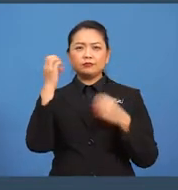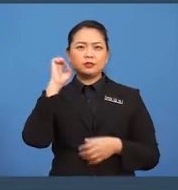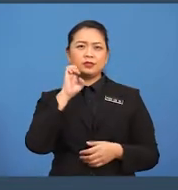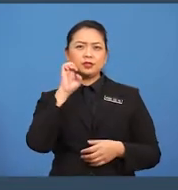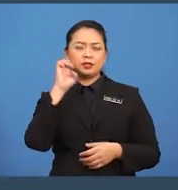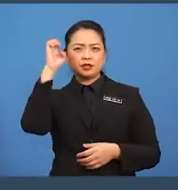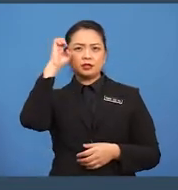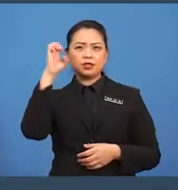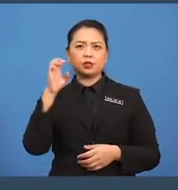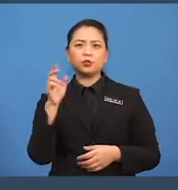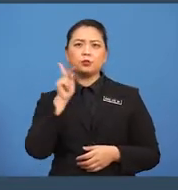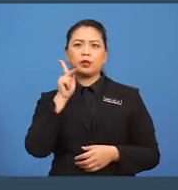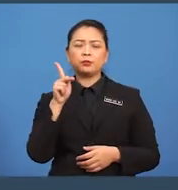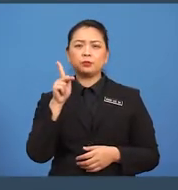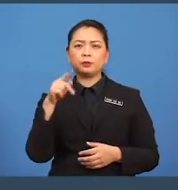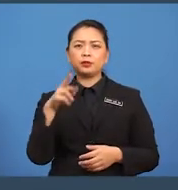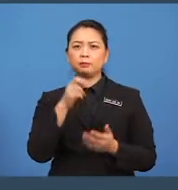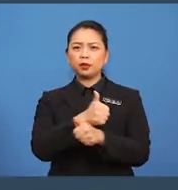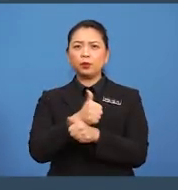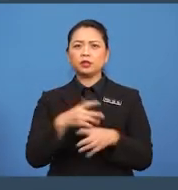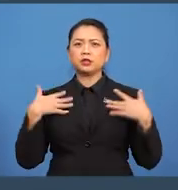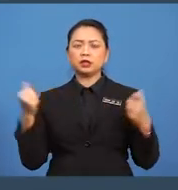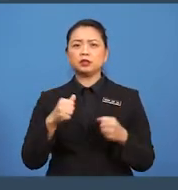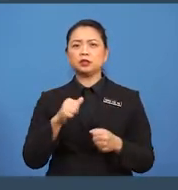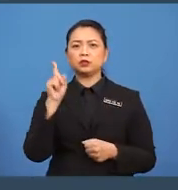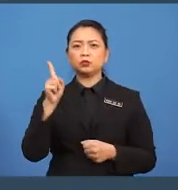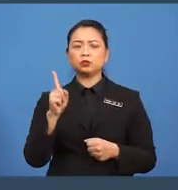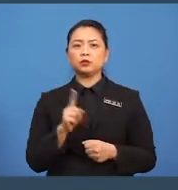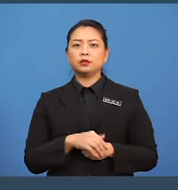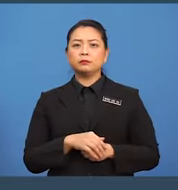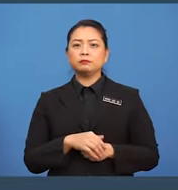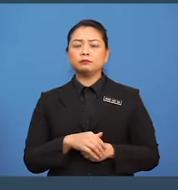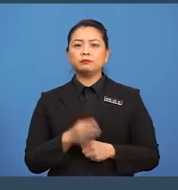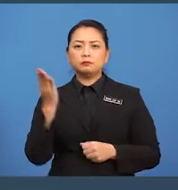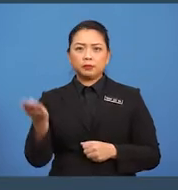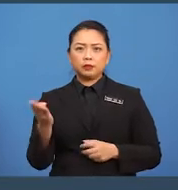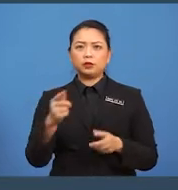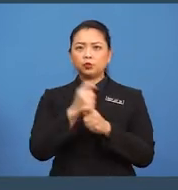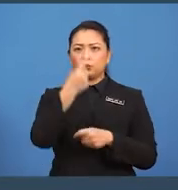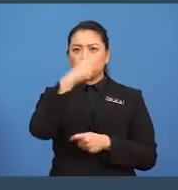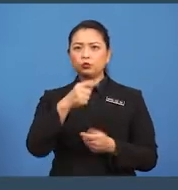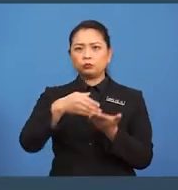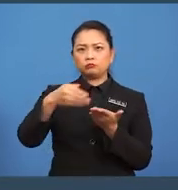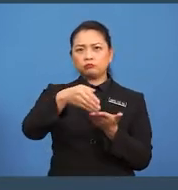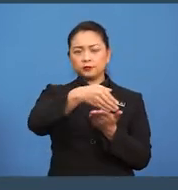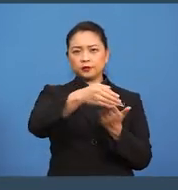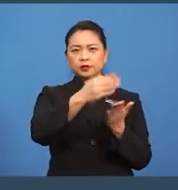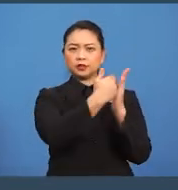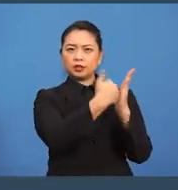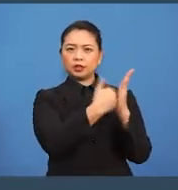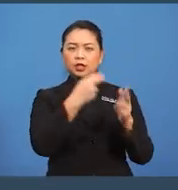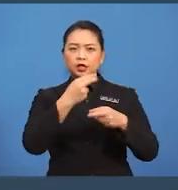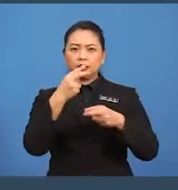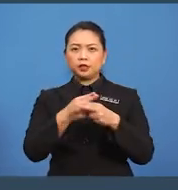Kumar merupakan pegawai kesihatan di sebuah klinik. Beliau ditugaskan untuk mengisi senarai